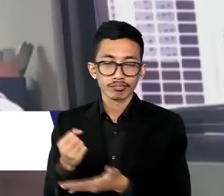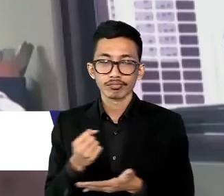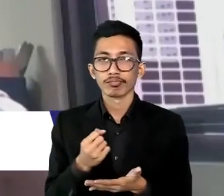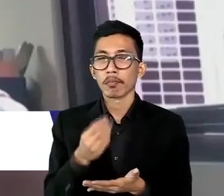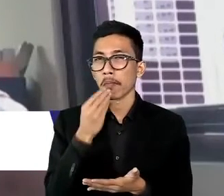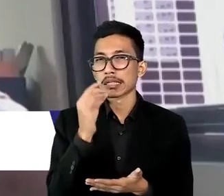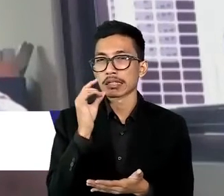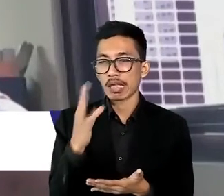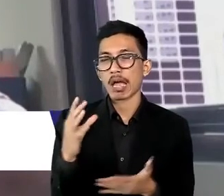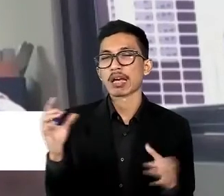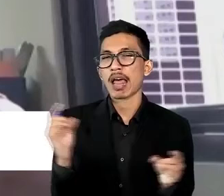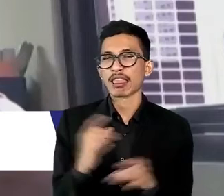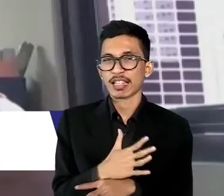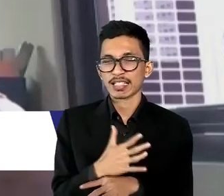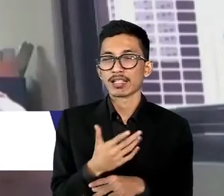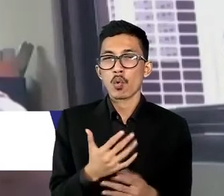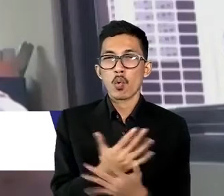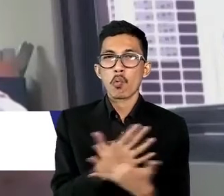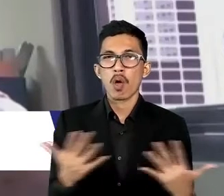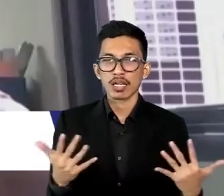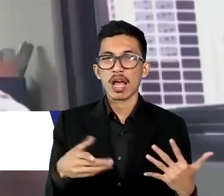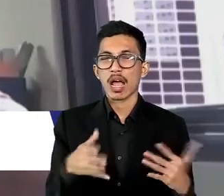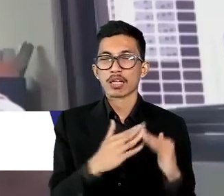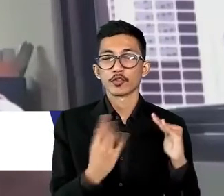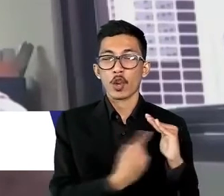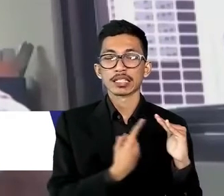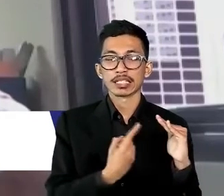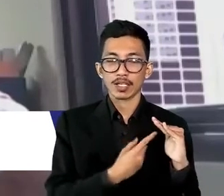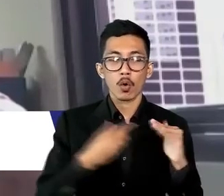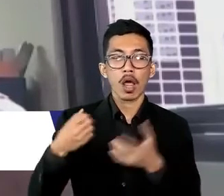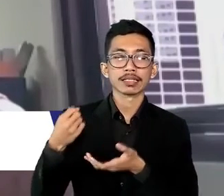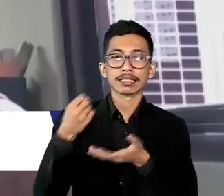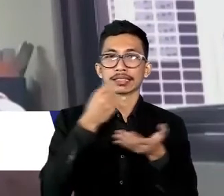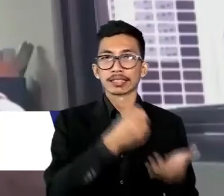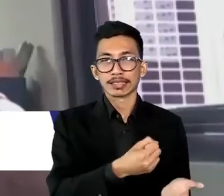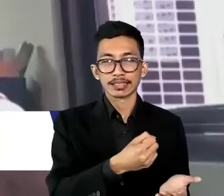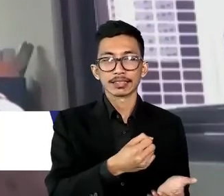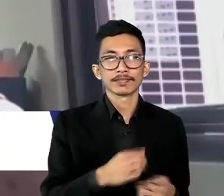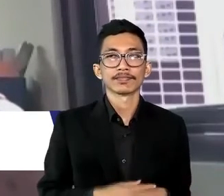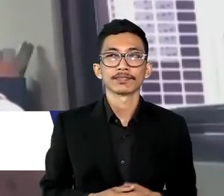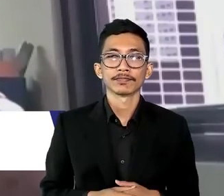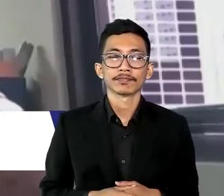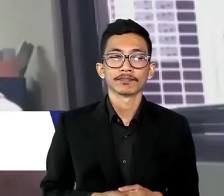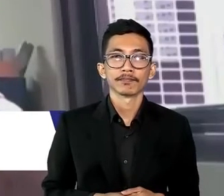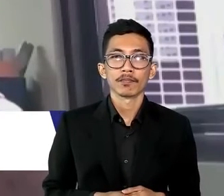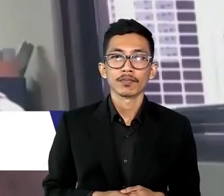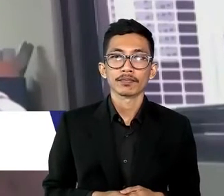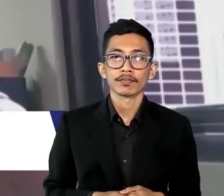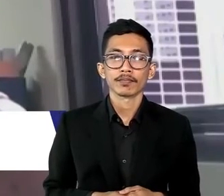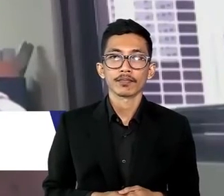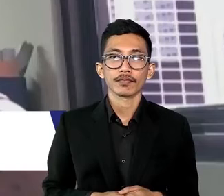pemberian makan siang gratis kepada warga-warga yang melaksanakan isoman. Kami juga menerima ada bantuan-bantuan dari pihak-pihak